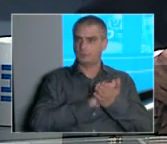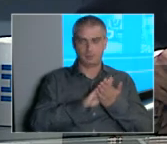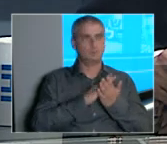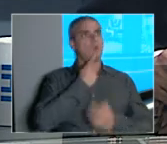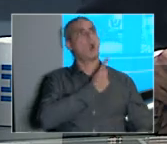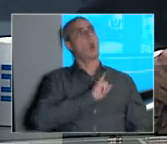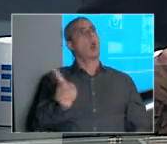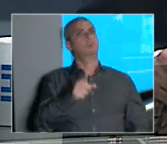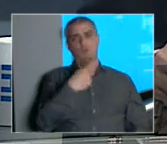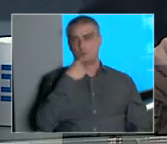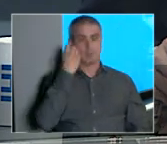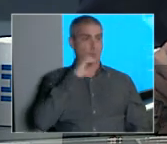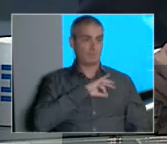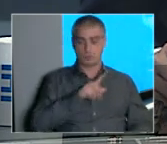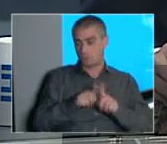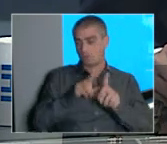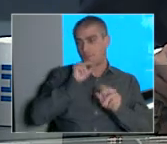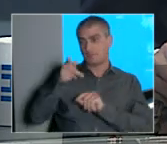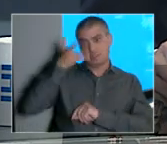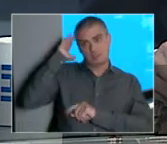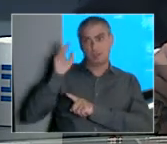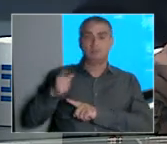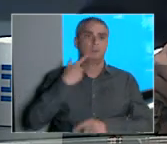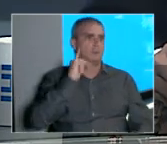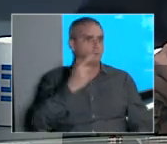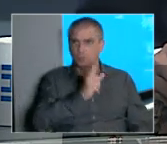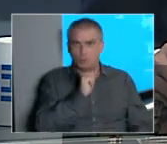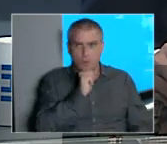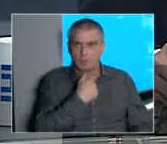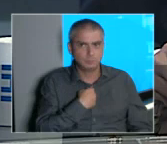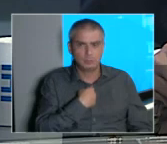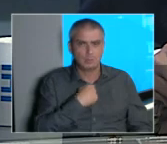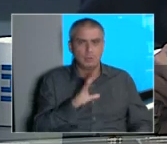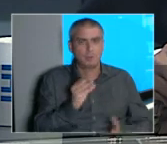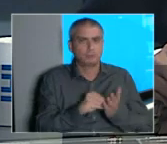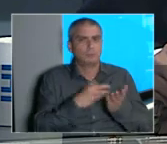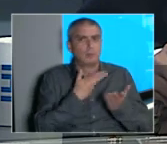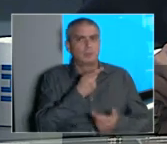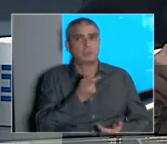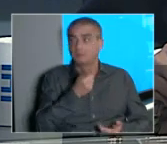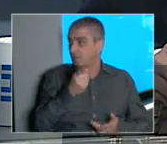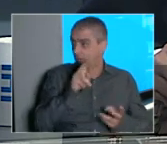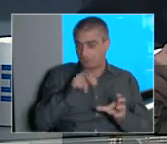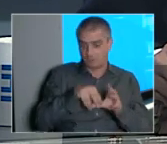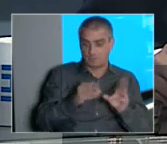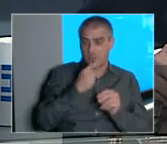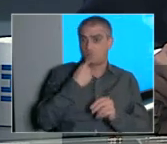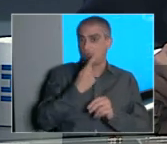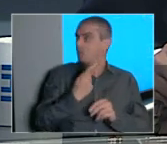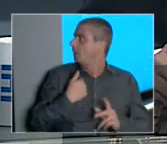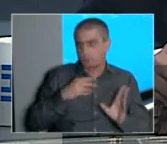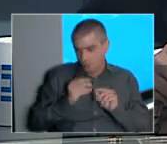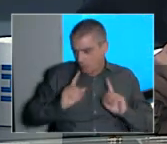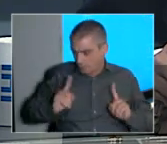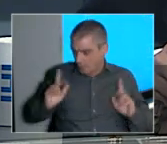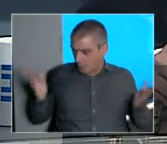לאו מוחלט כשאתה אומר על איווט, כמו כשאתה מדבר על לפיד. קודם כל, הוא לא רוצה אותנו. למה אני צריך להתייחס? אבל כשאתה יושב איתו, הוא אומר אחרי... אני לא יושב